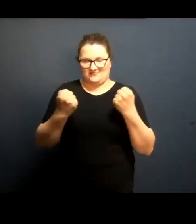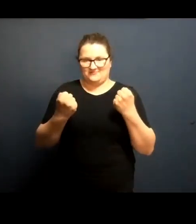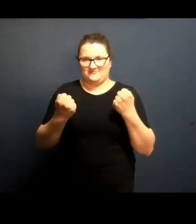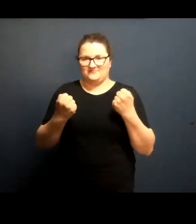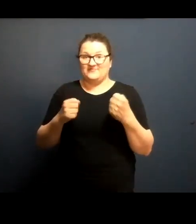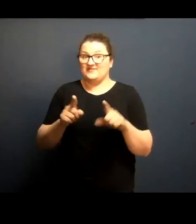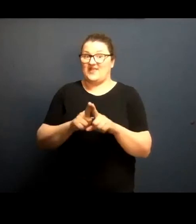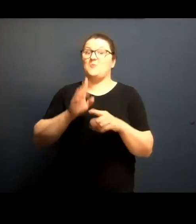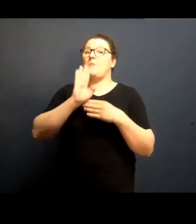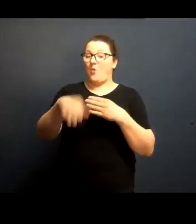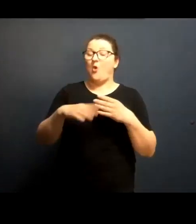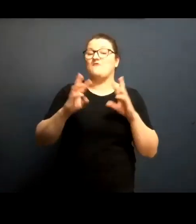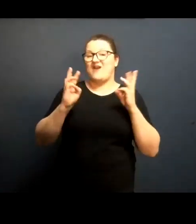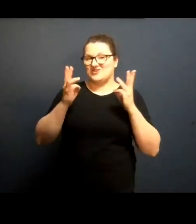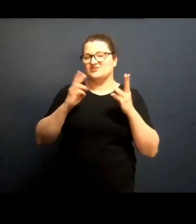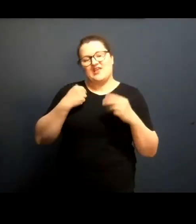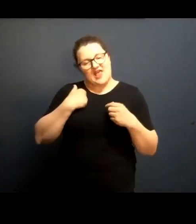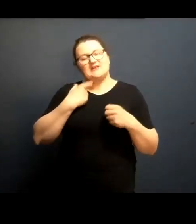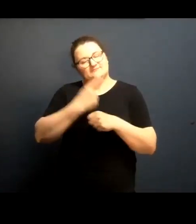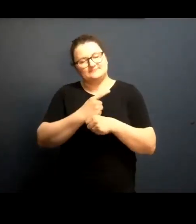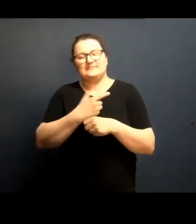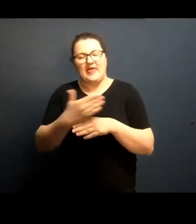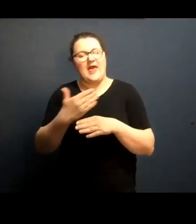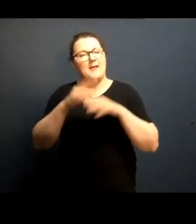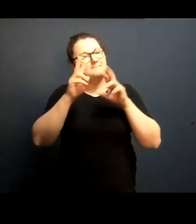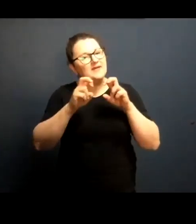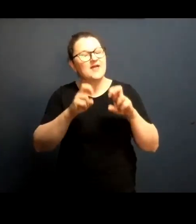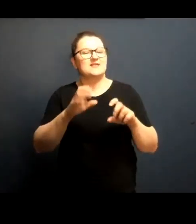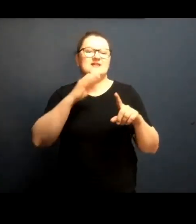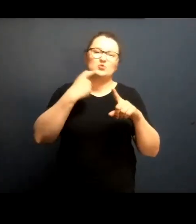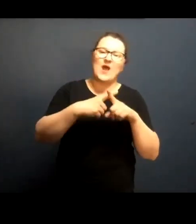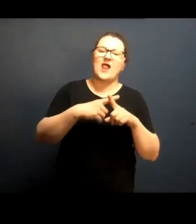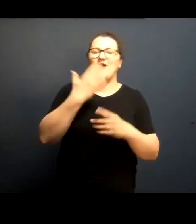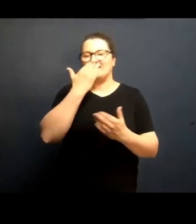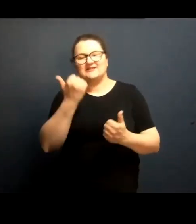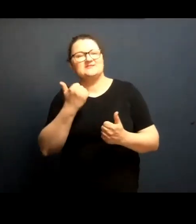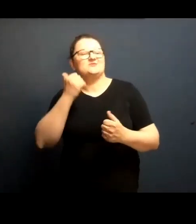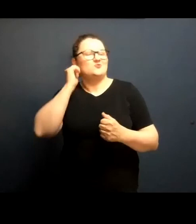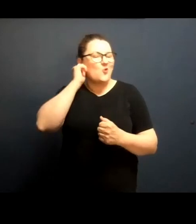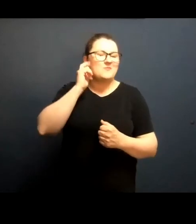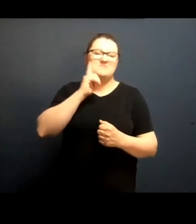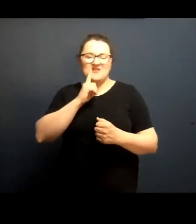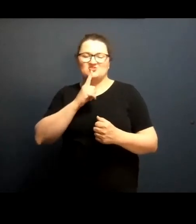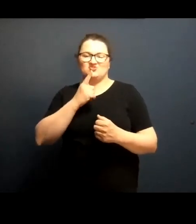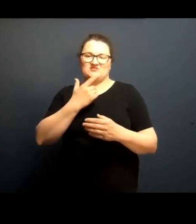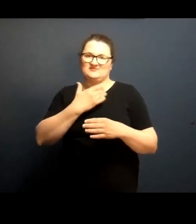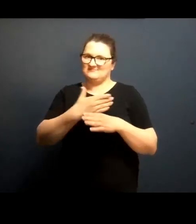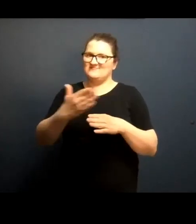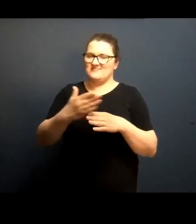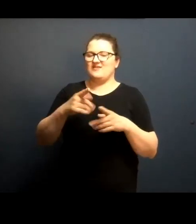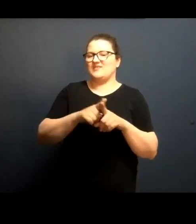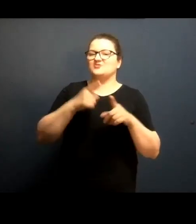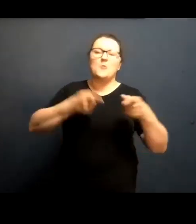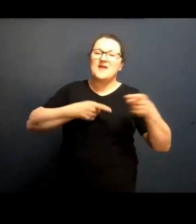warsztacie zdecydowałam się na dalsze badania dotyczące seksualności, atrakcyjności kobiet, mężczyzn, właśnie tych operacji